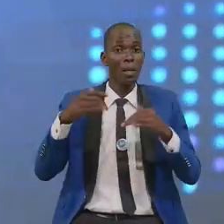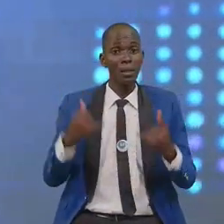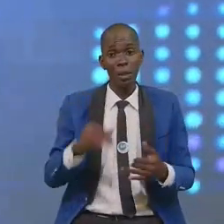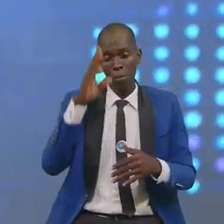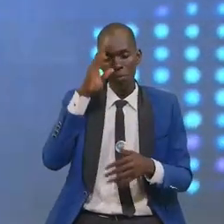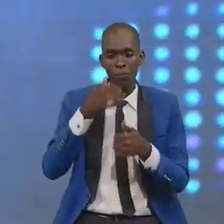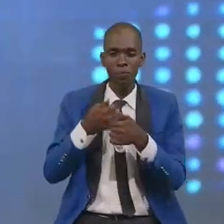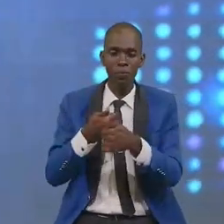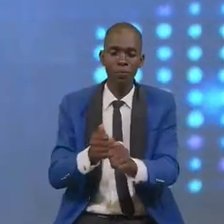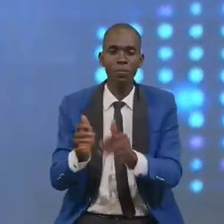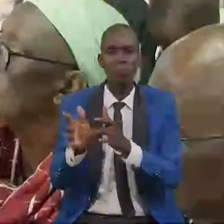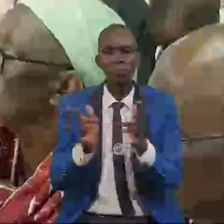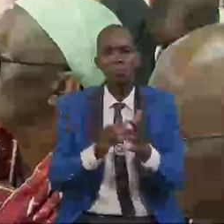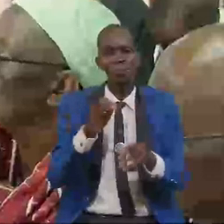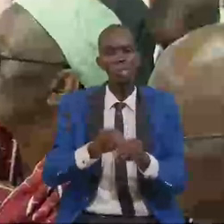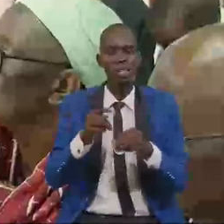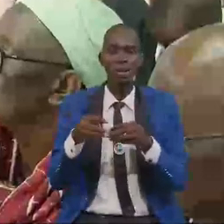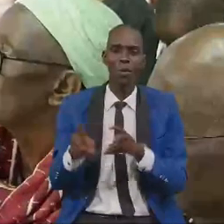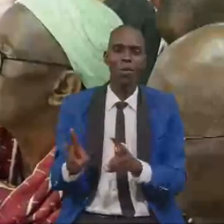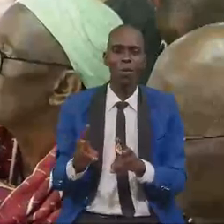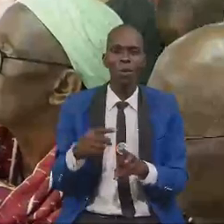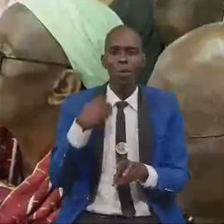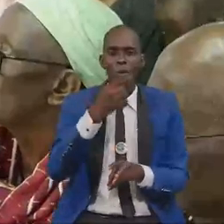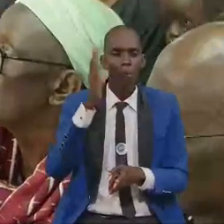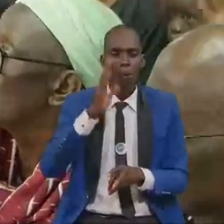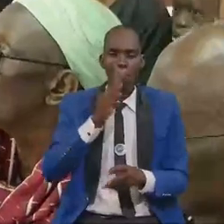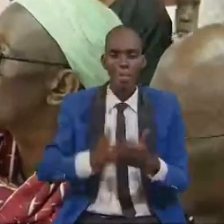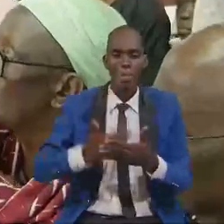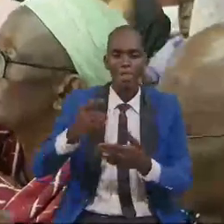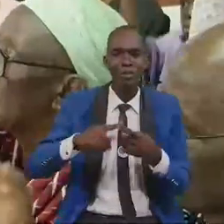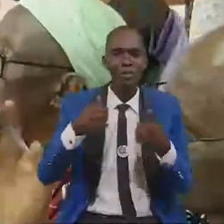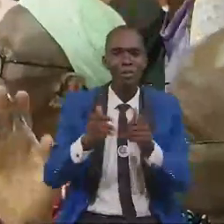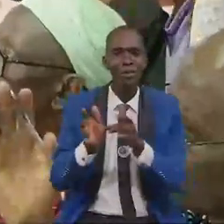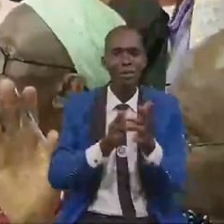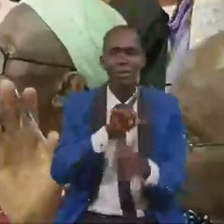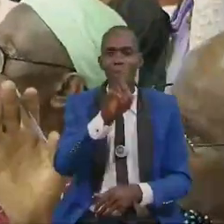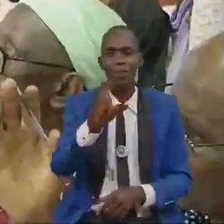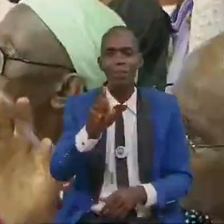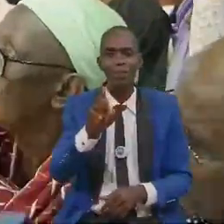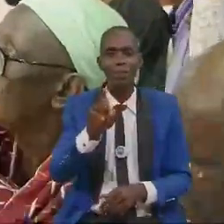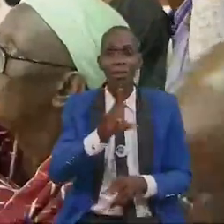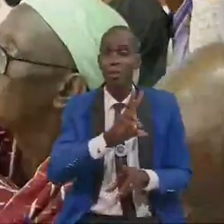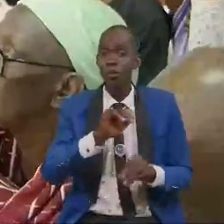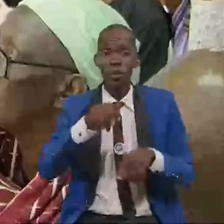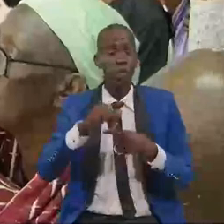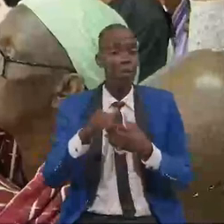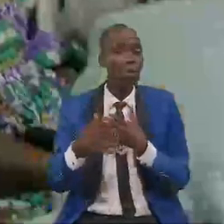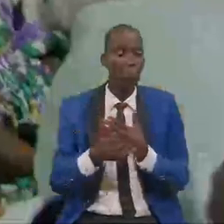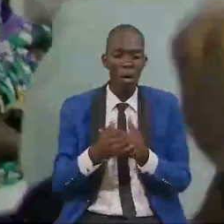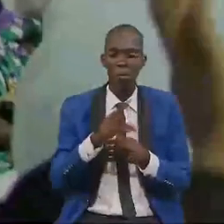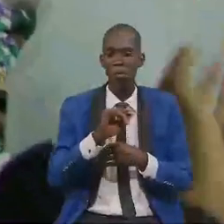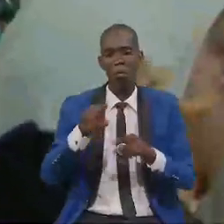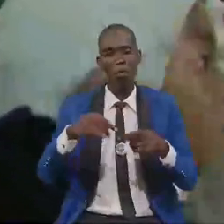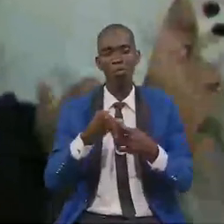elle a suivi dans le chemin qui sera le suivant a su Jésus point de retour point de retour